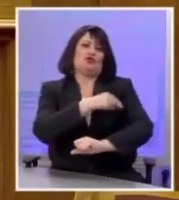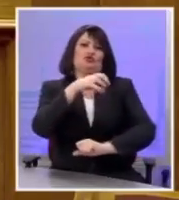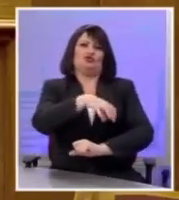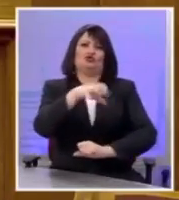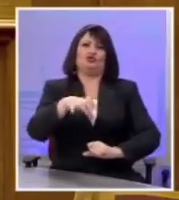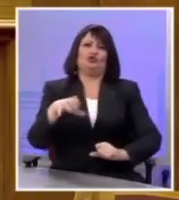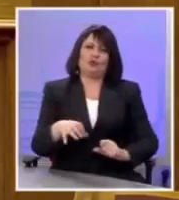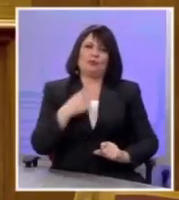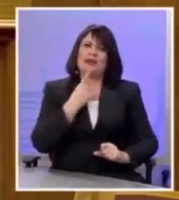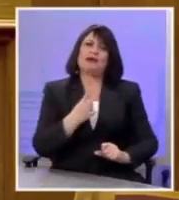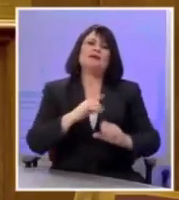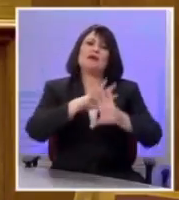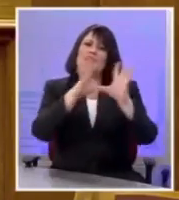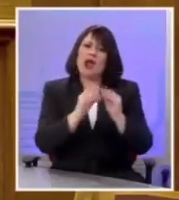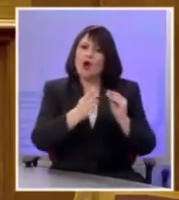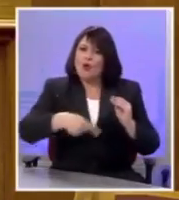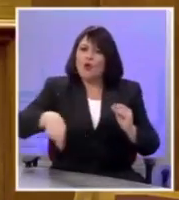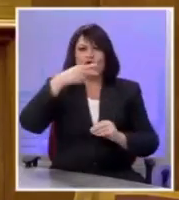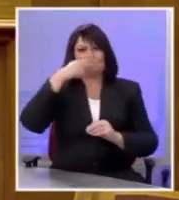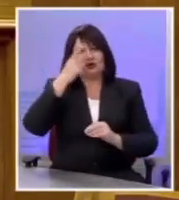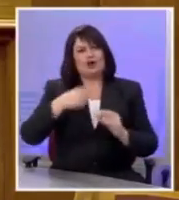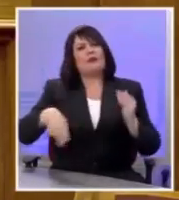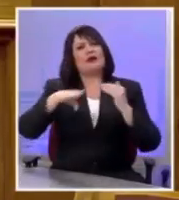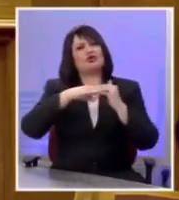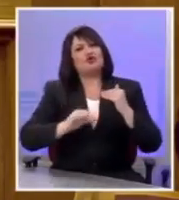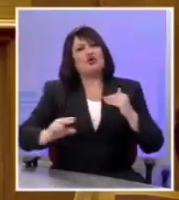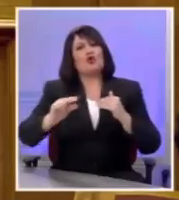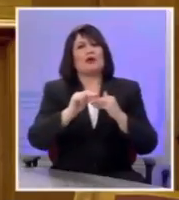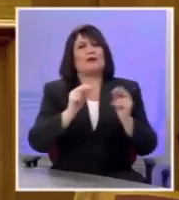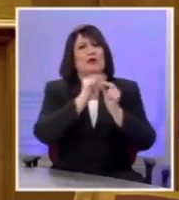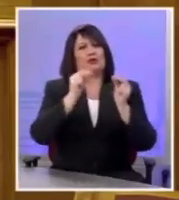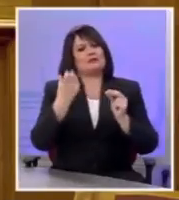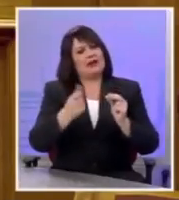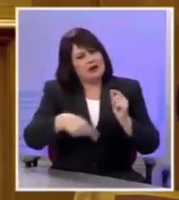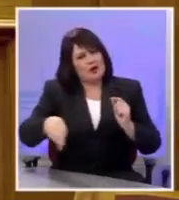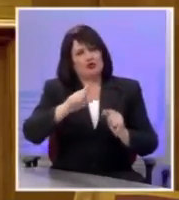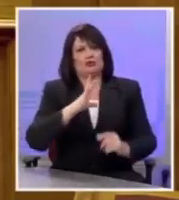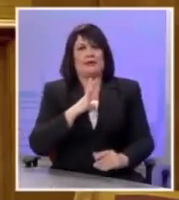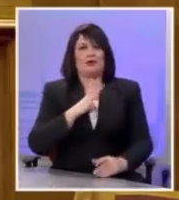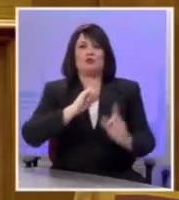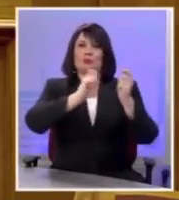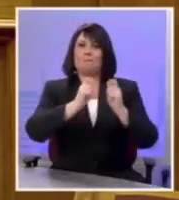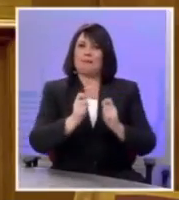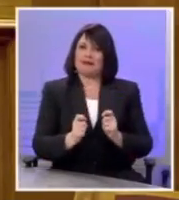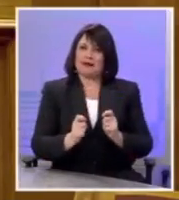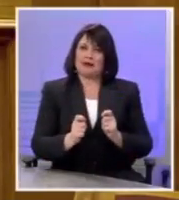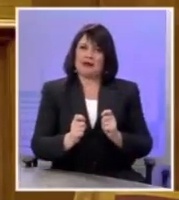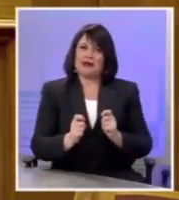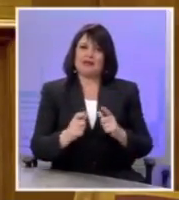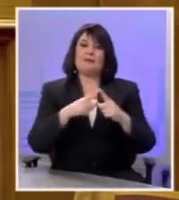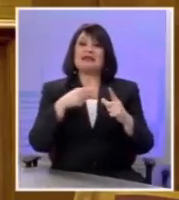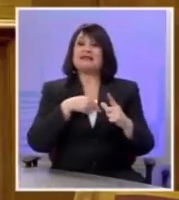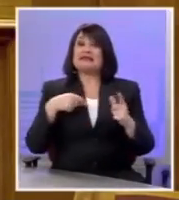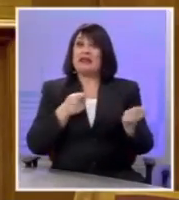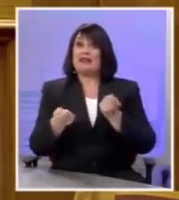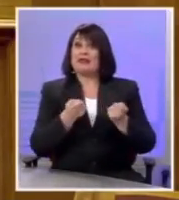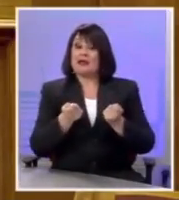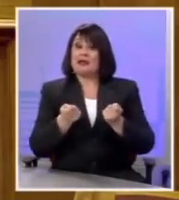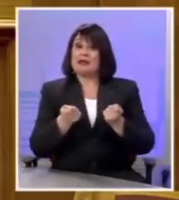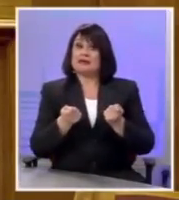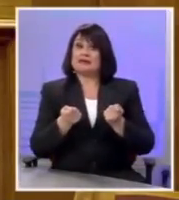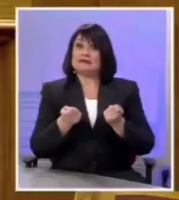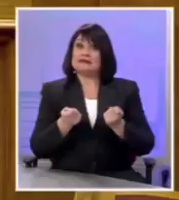τις αρχές της καθολικότητας, της ισοτιμίας και της αποτελεσματικότητας. Έχουμε τη μεταρρύθμιση στη διοίκηση του συστήματος